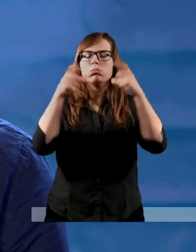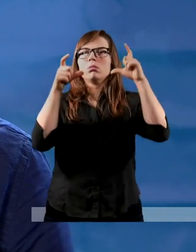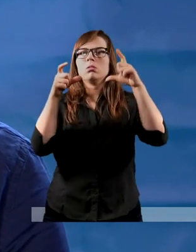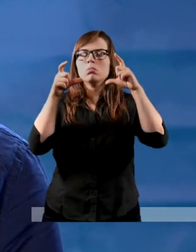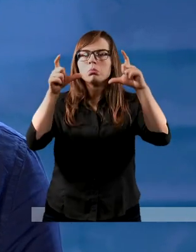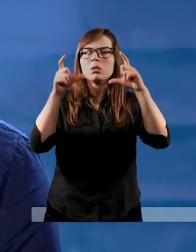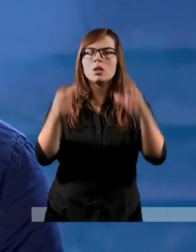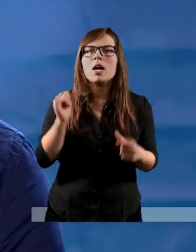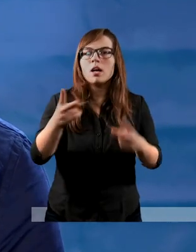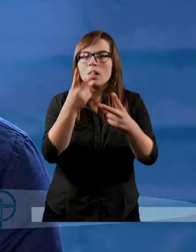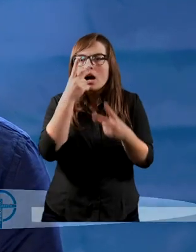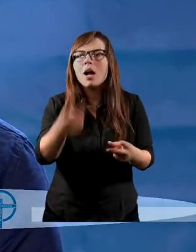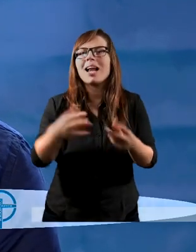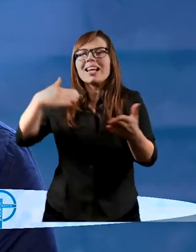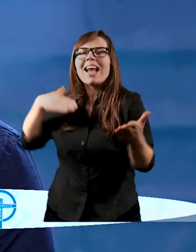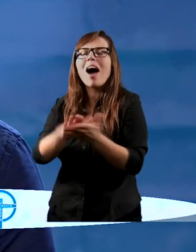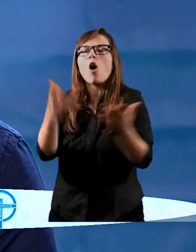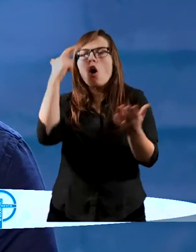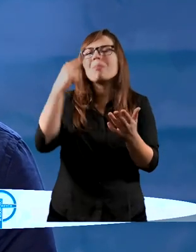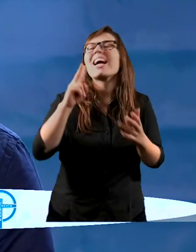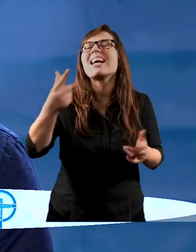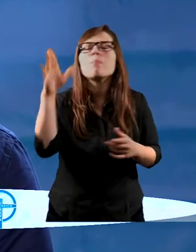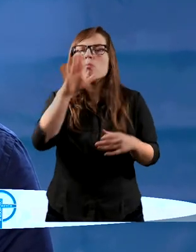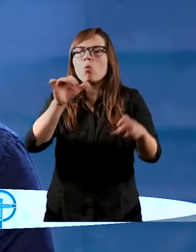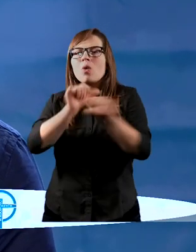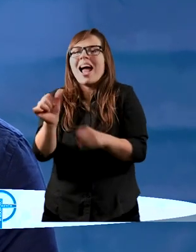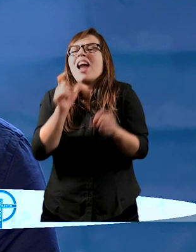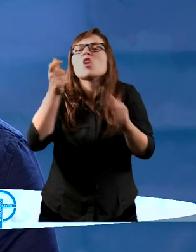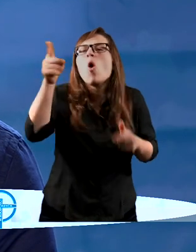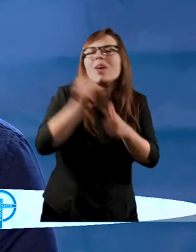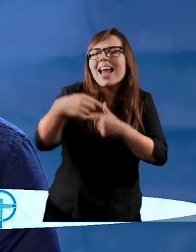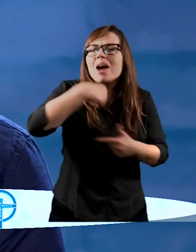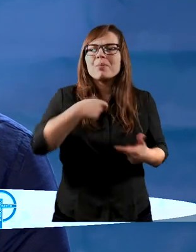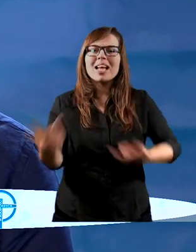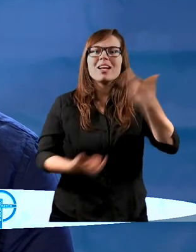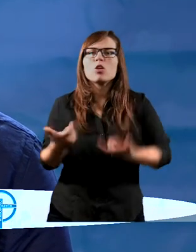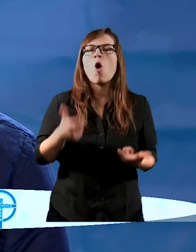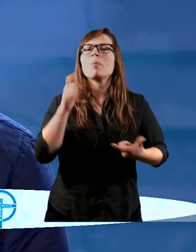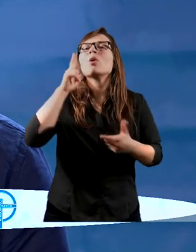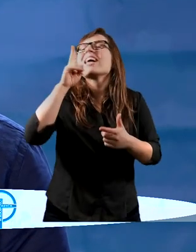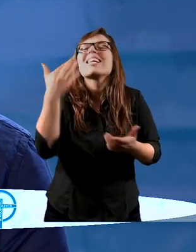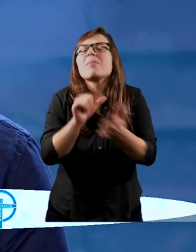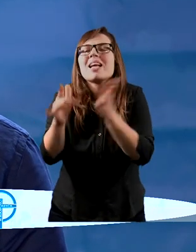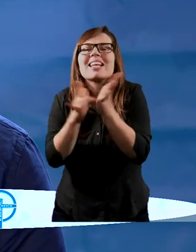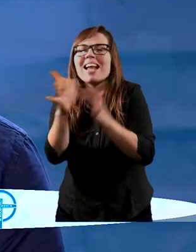końcu zacząłem rozumieć, kim jest Bóg, co On zrobił dla mnie, co zrobił Jezus Chrystus.